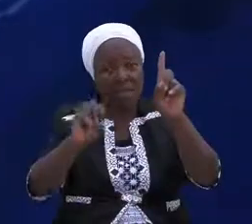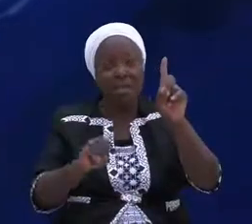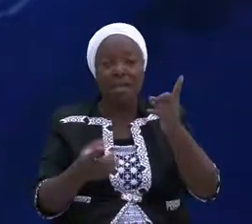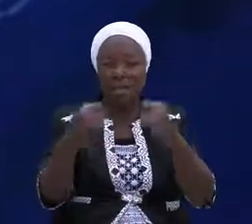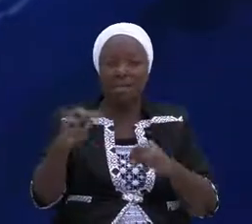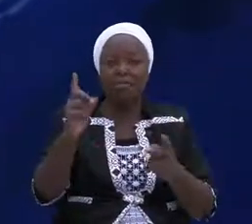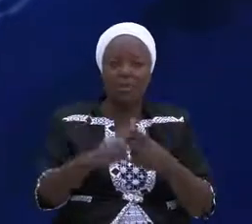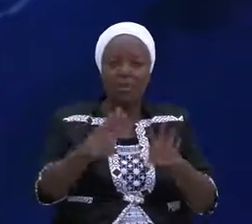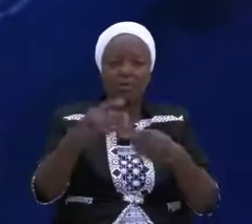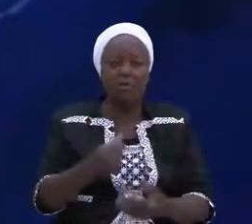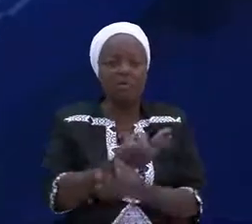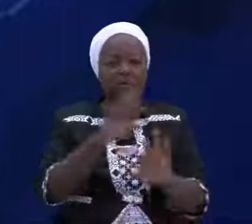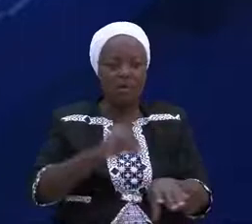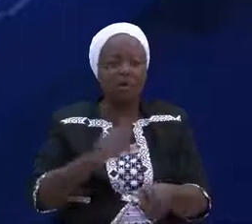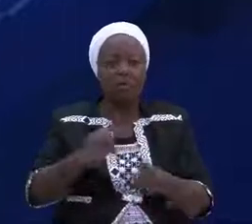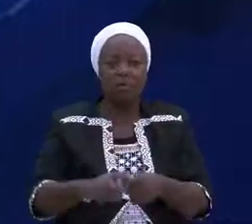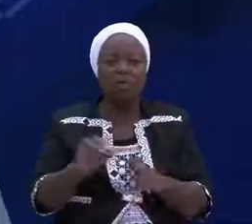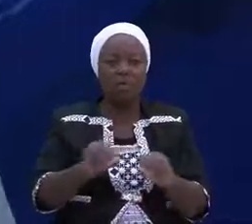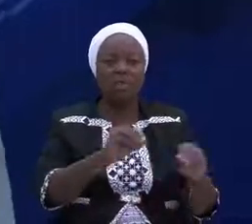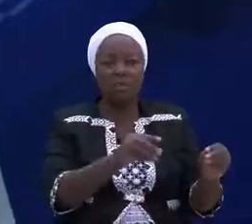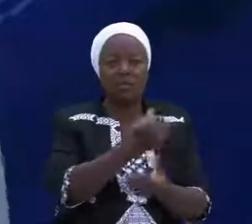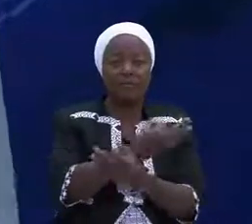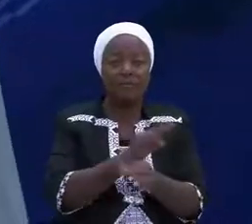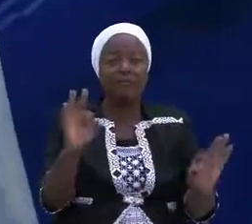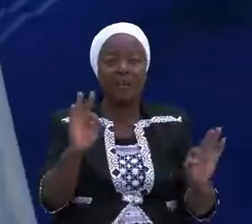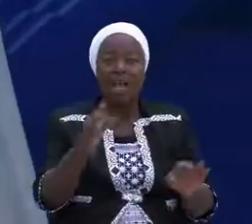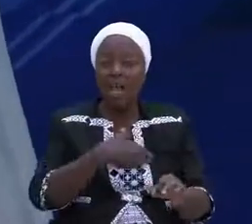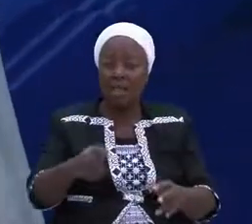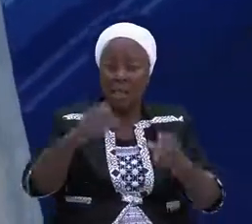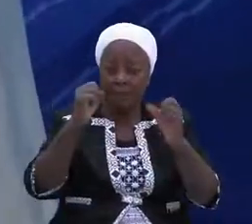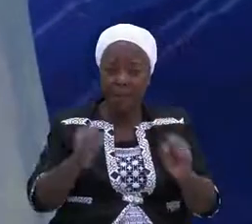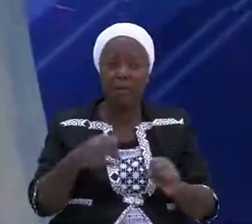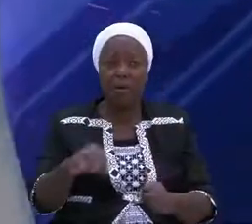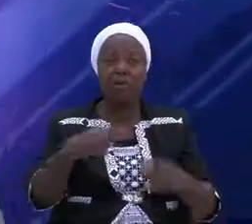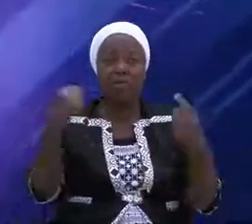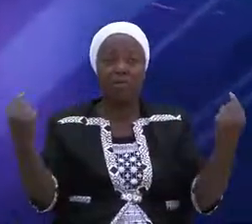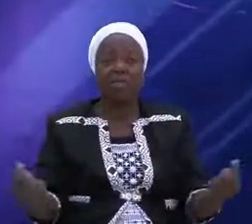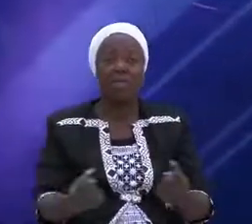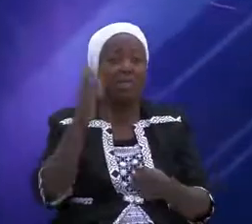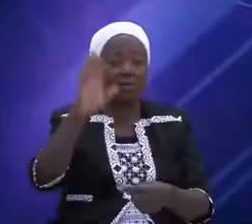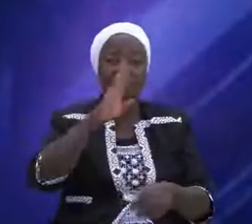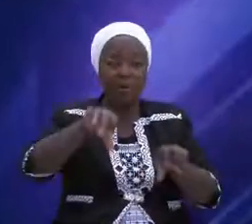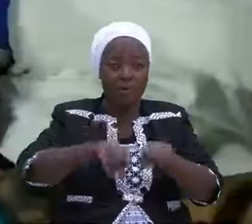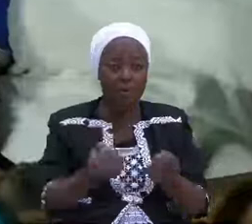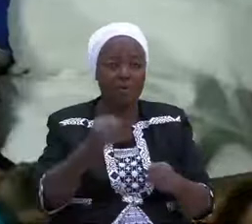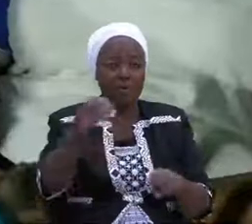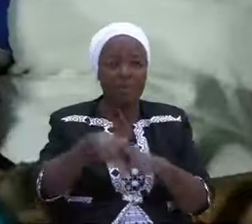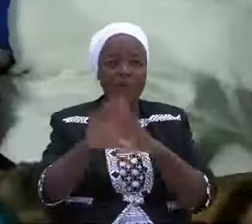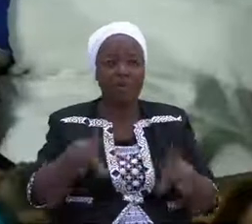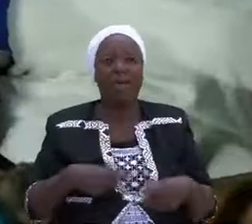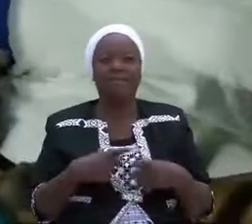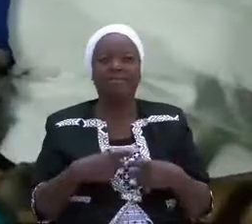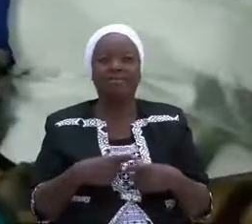la liberté. Pour t'affranchir et la puissance du péché sera brisée de ta